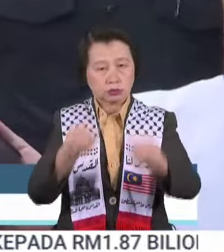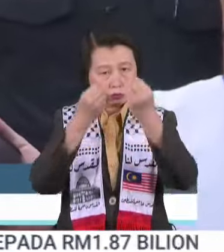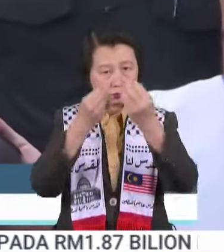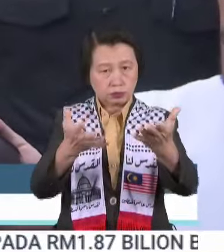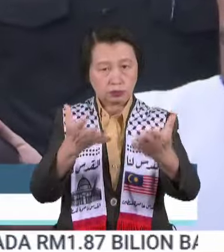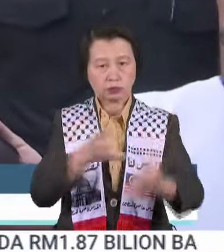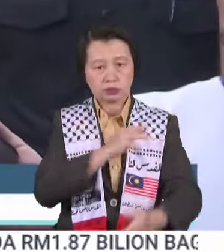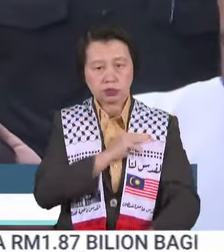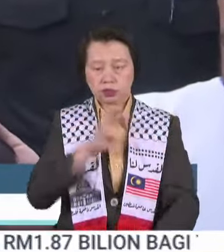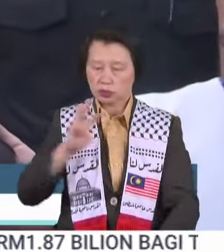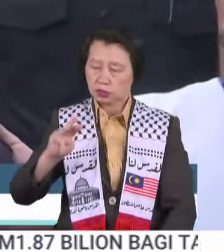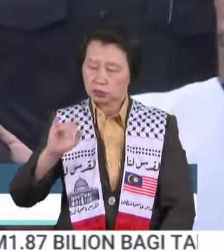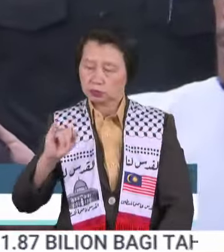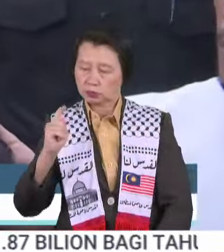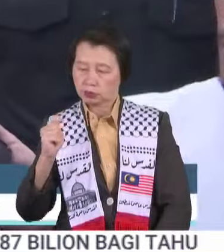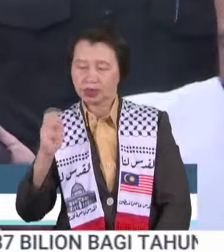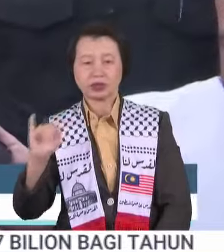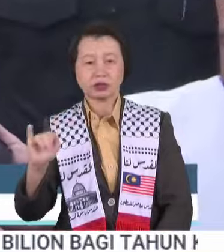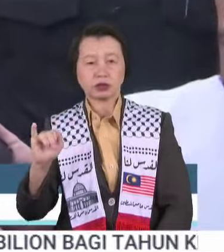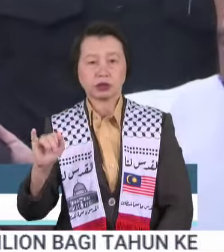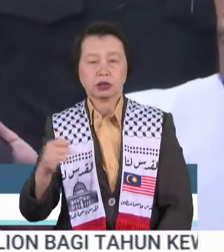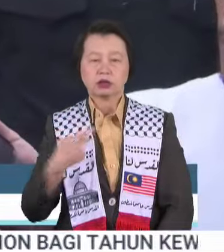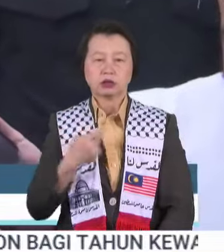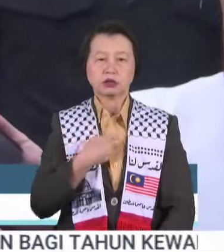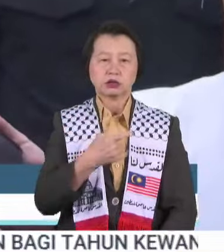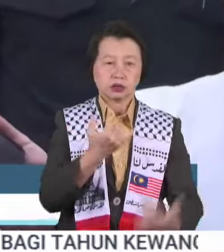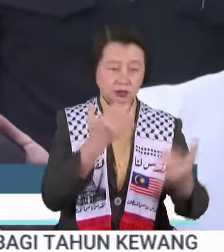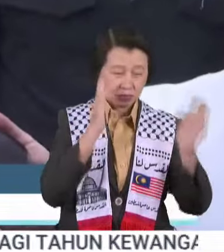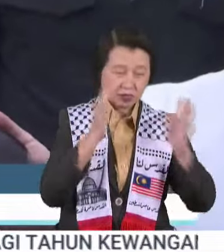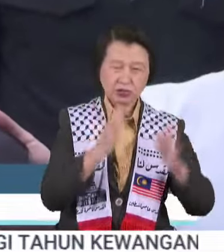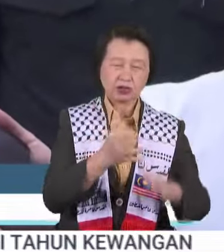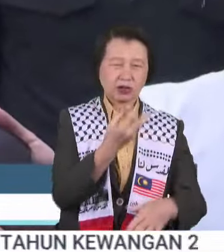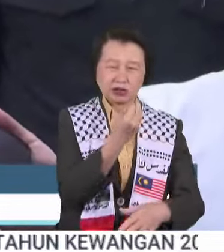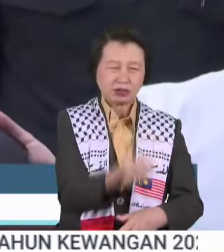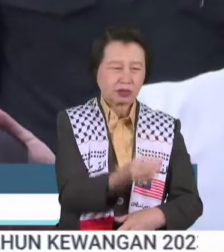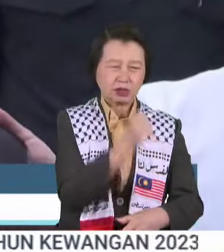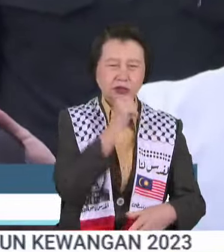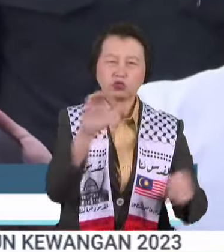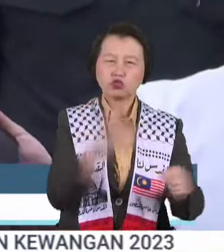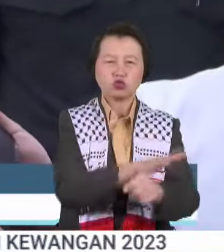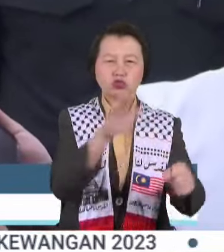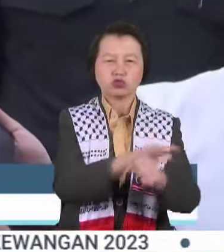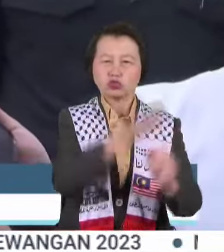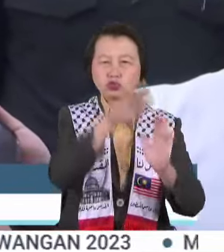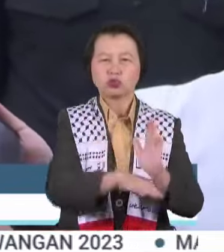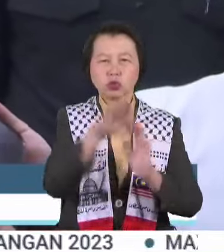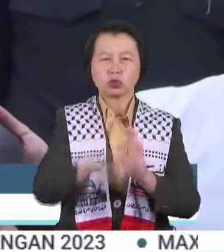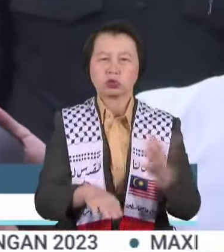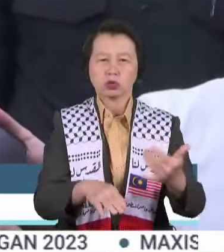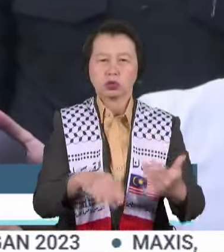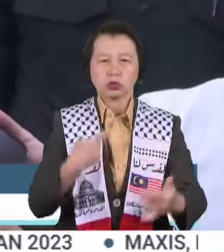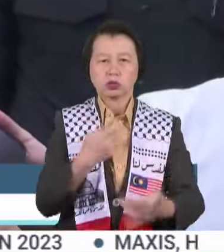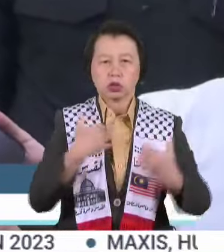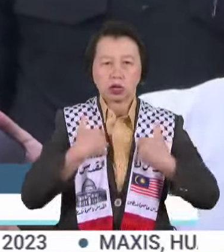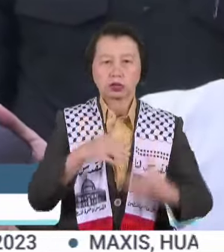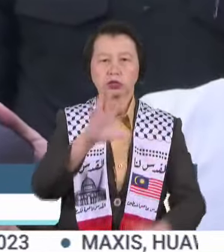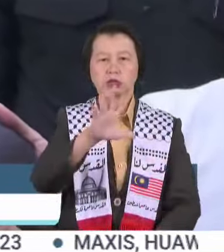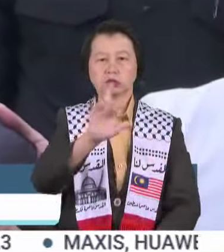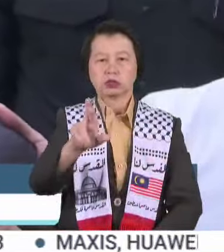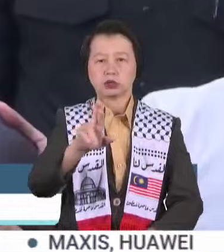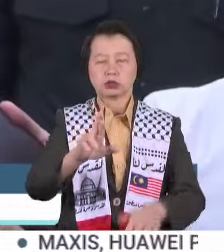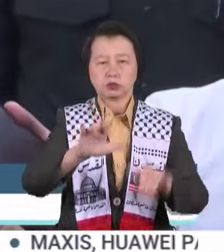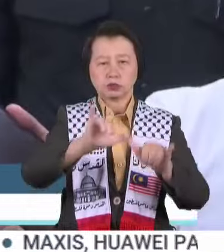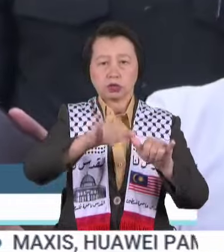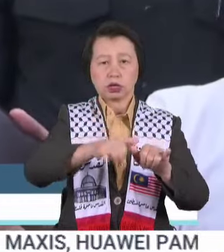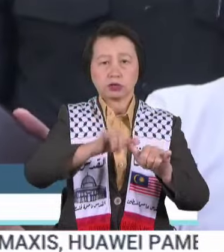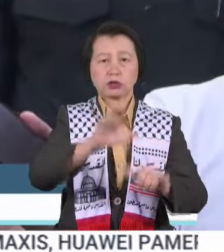Menteri MET baru ini. Yang kita kekurangan begitu banyak sekali. Kita hanya mampu mengeluarkan 5,000 engineer